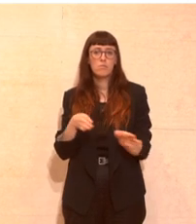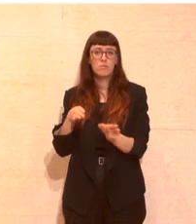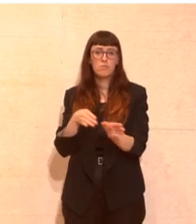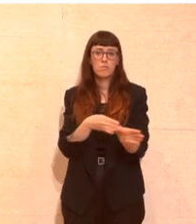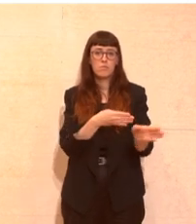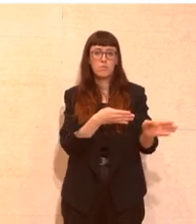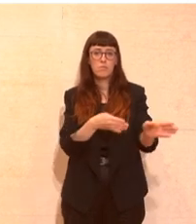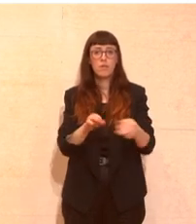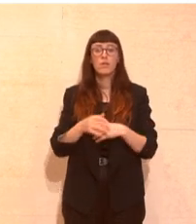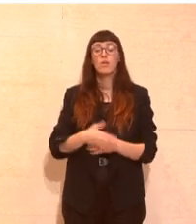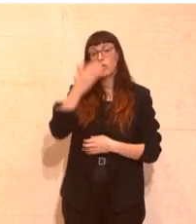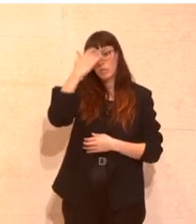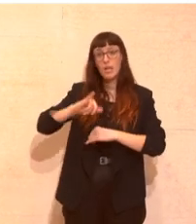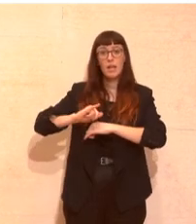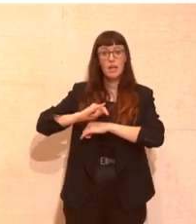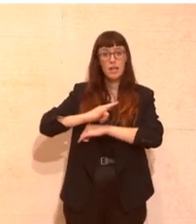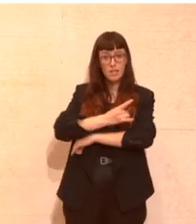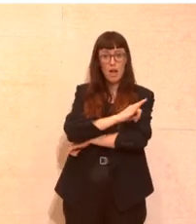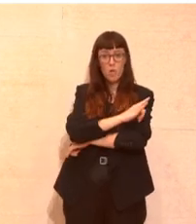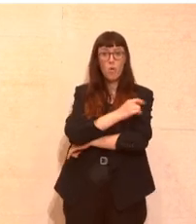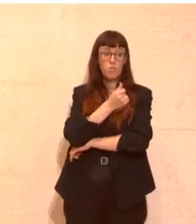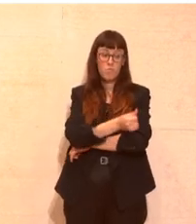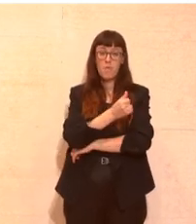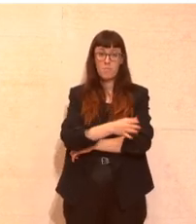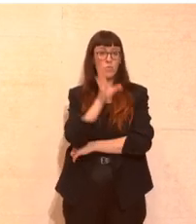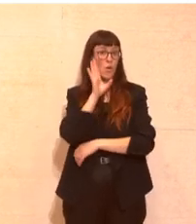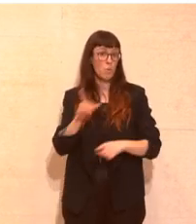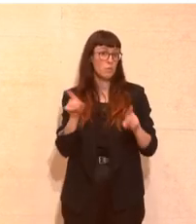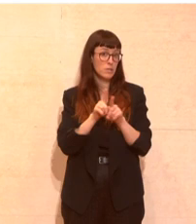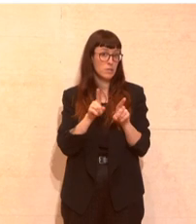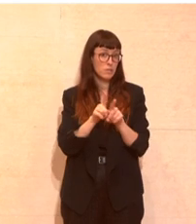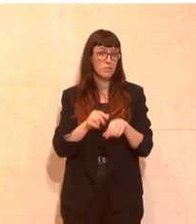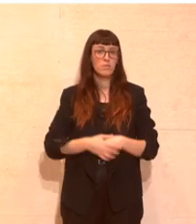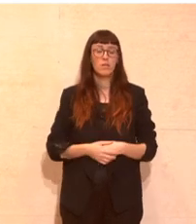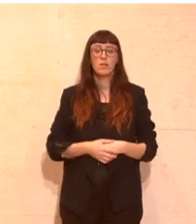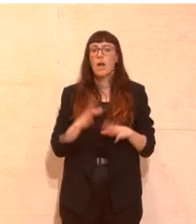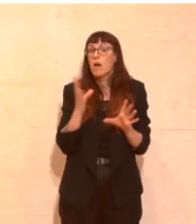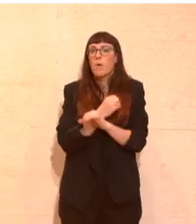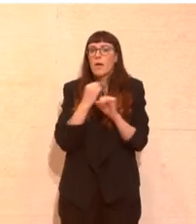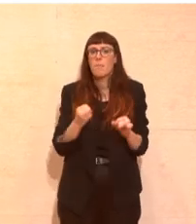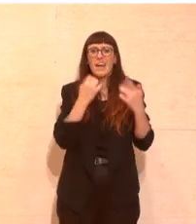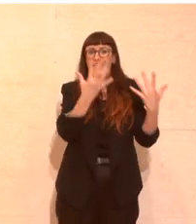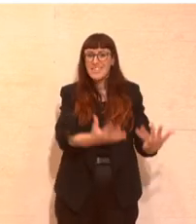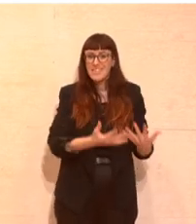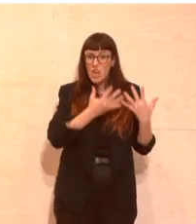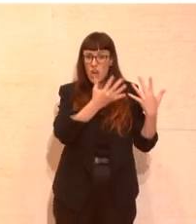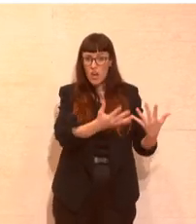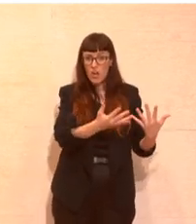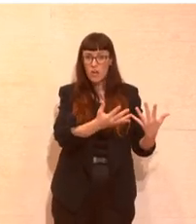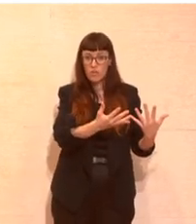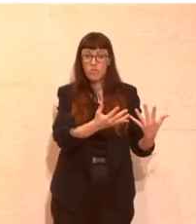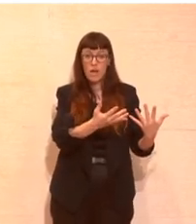sait que l'escargot dort. Alors l'escargot, c'est fabuleux parce qu'il est capable de dormir pendant 10 heures et après d'être actif pendant 30